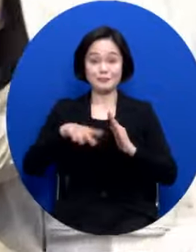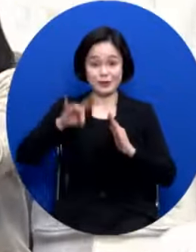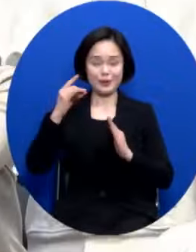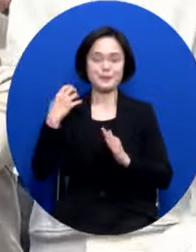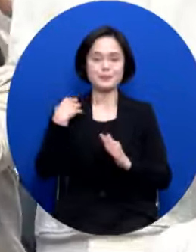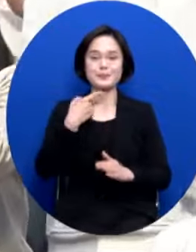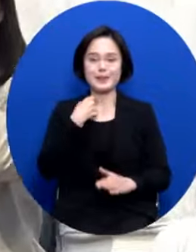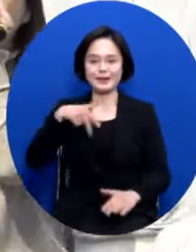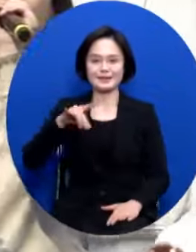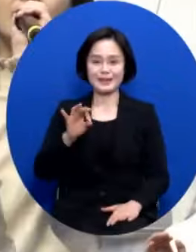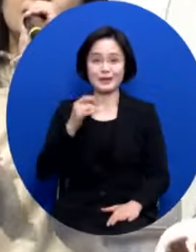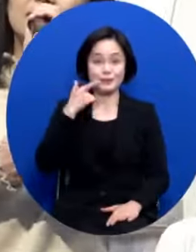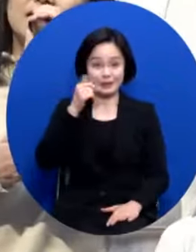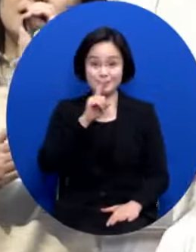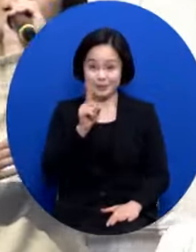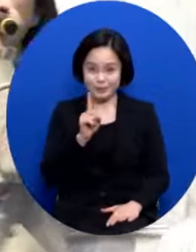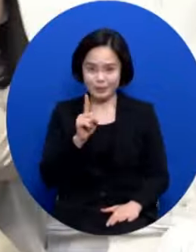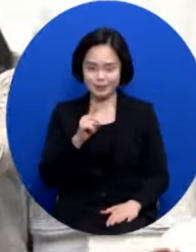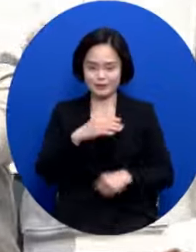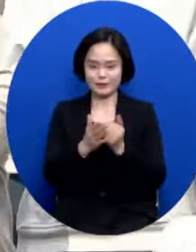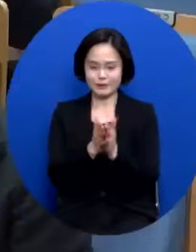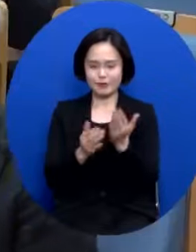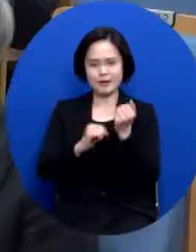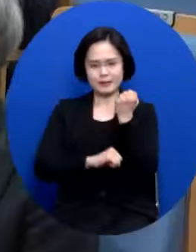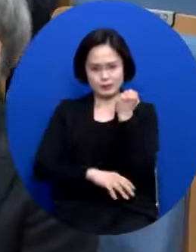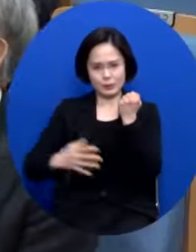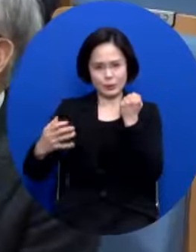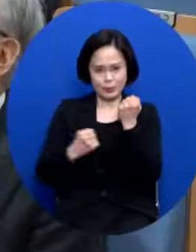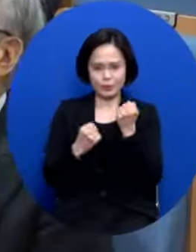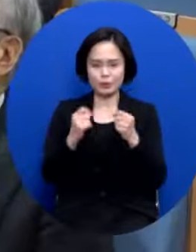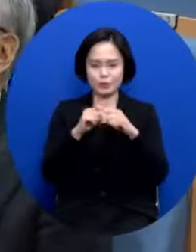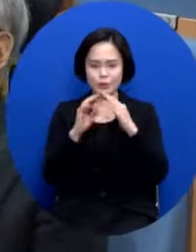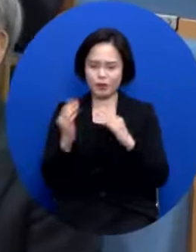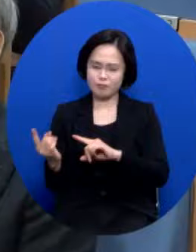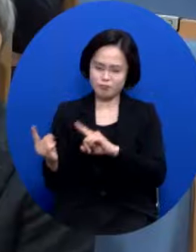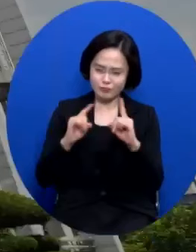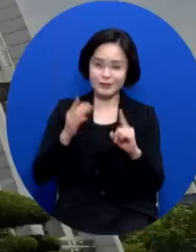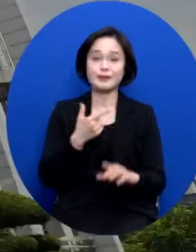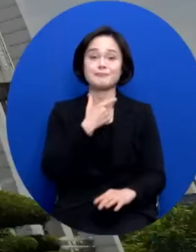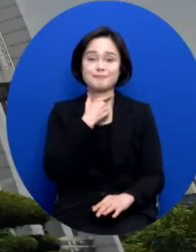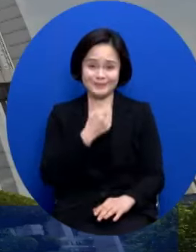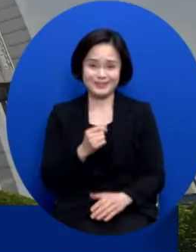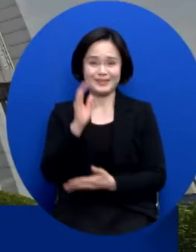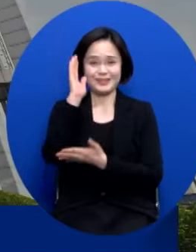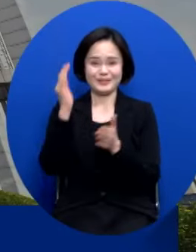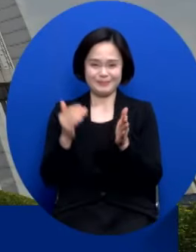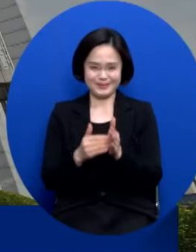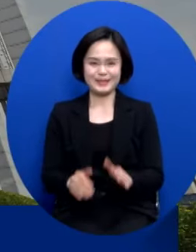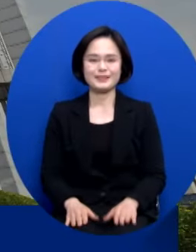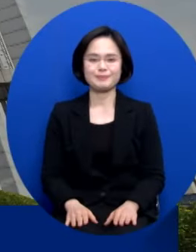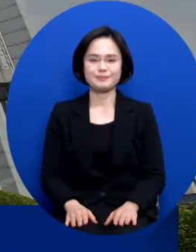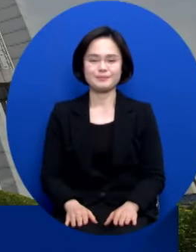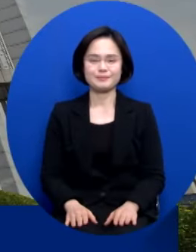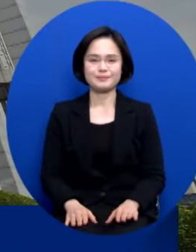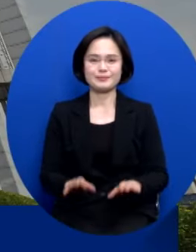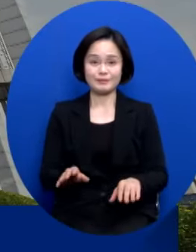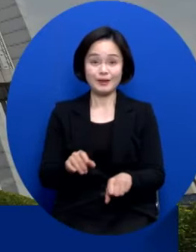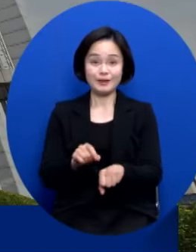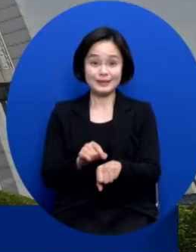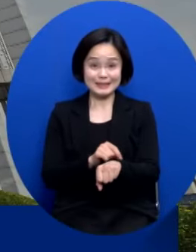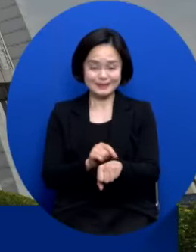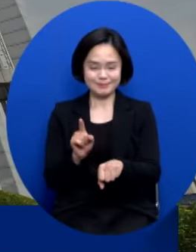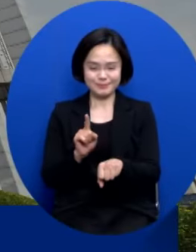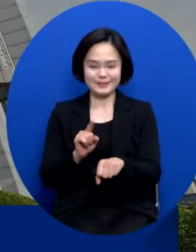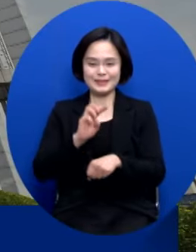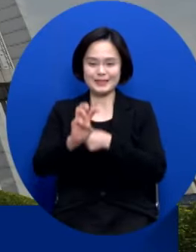앞으로도 성경의 기초에 부흥하길 바란다고 영상으로 축하를 전했습니다. 특별히 이번 30주년